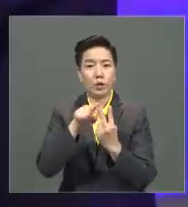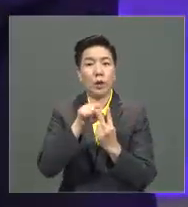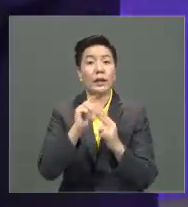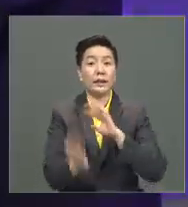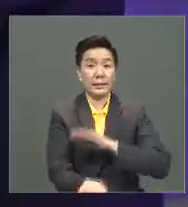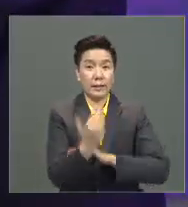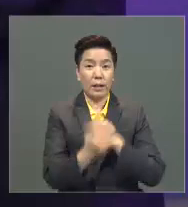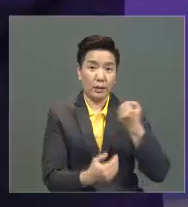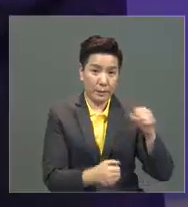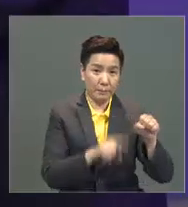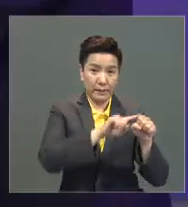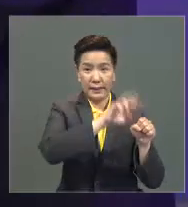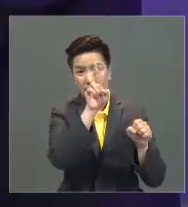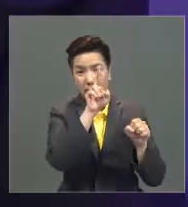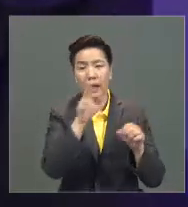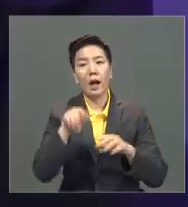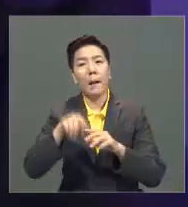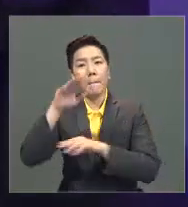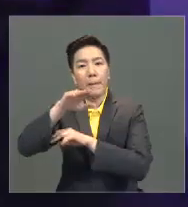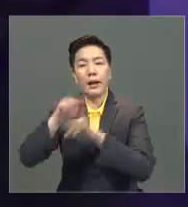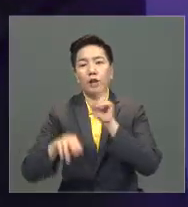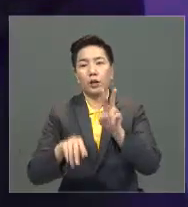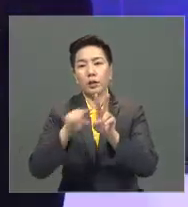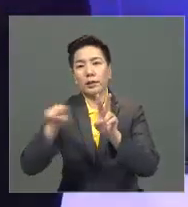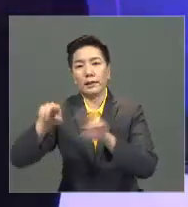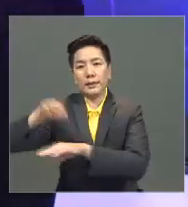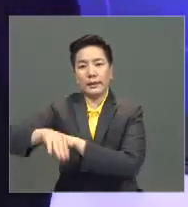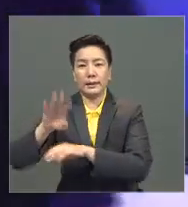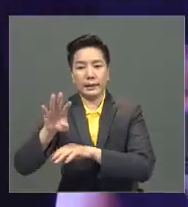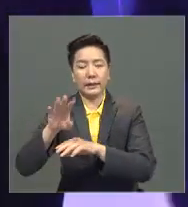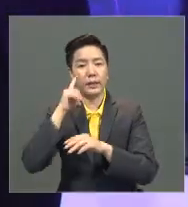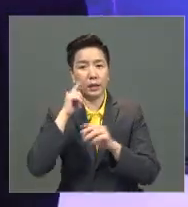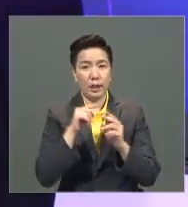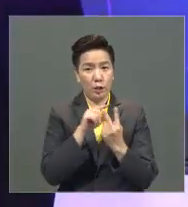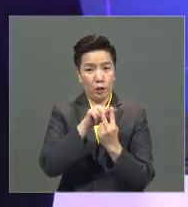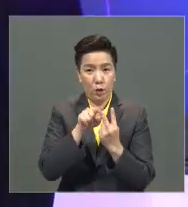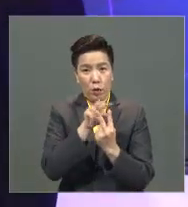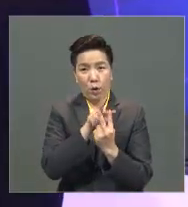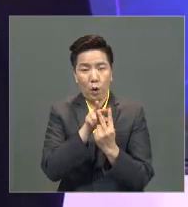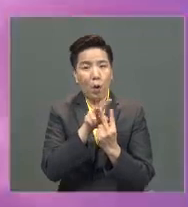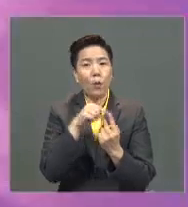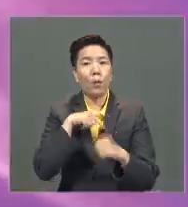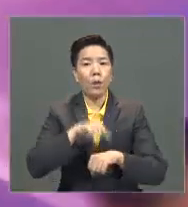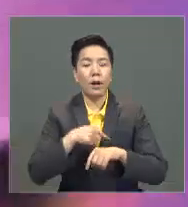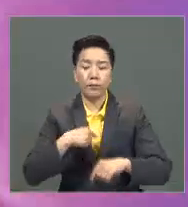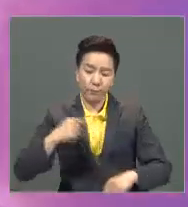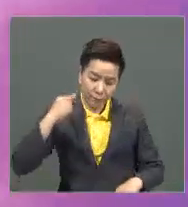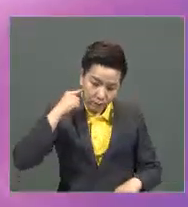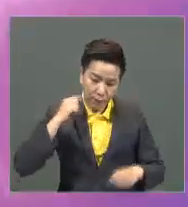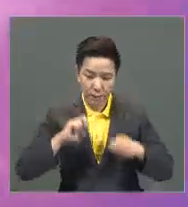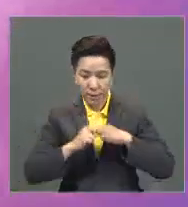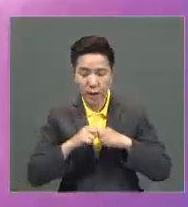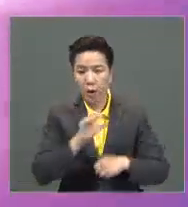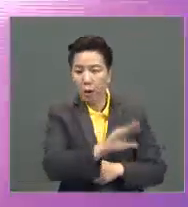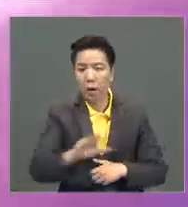ช้า10โมงถึงเที่ยงและในช่วงบ่ายก็บ่าย2โมงถึง4โมงเย็นเป็นรูปแบบรายการที่เปิดรับฟังปัญหาความเดือด